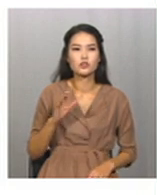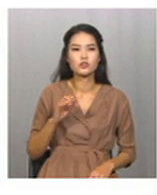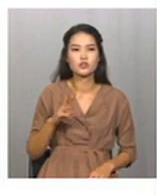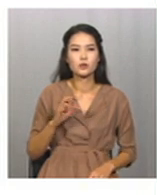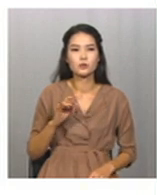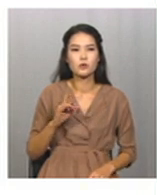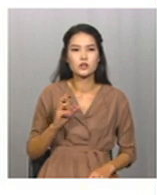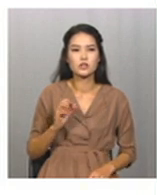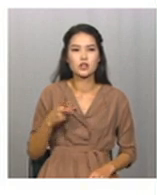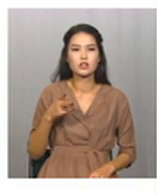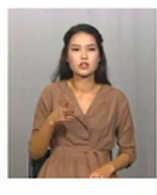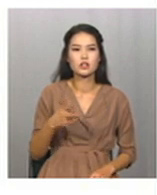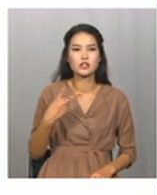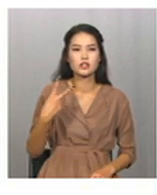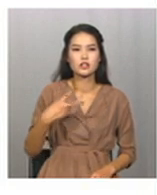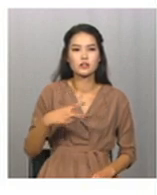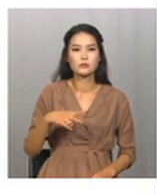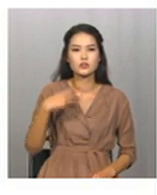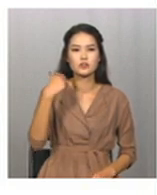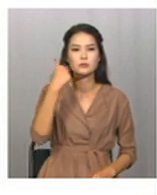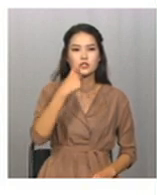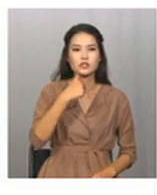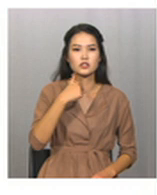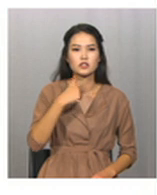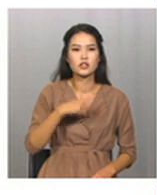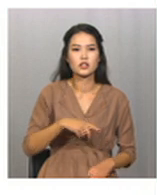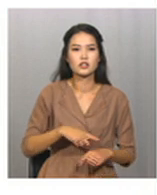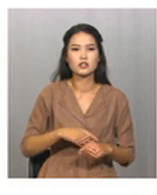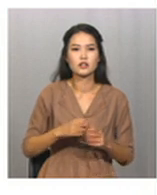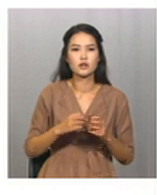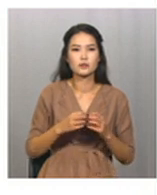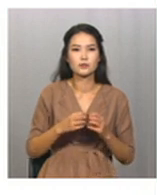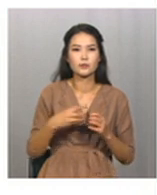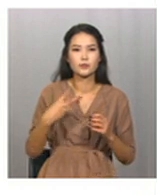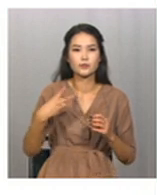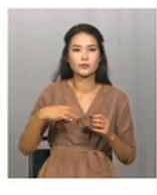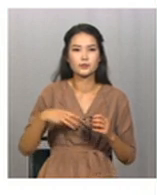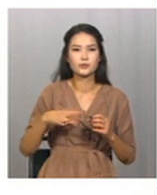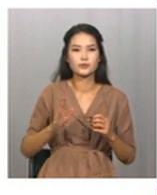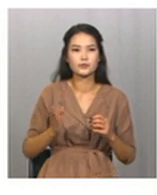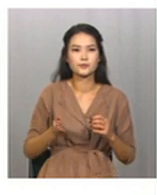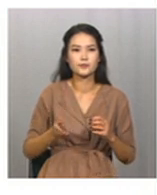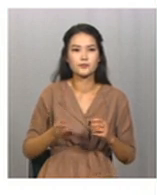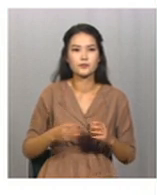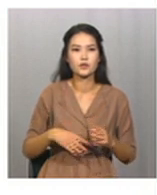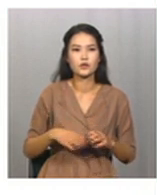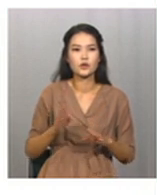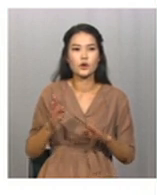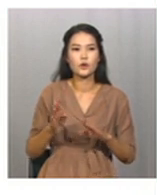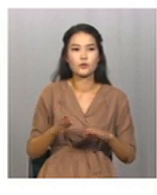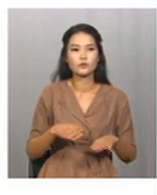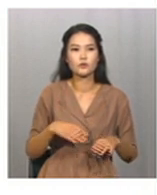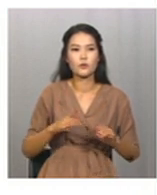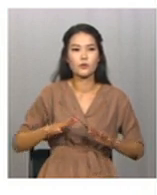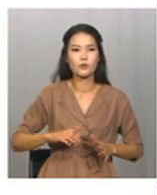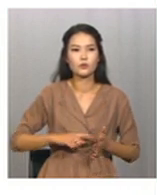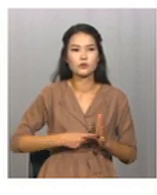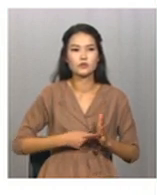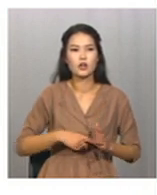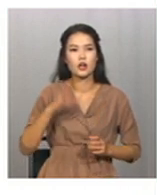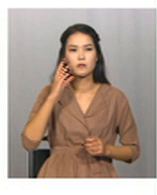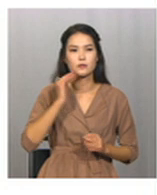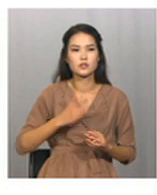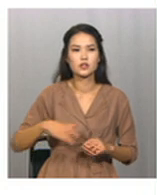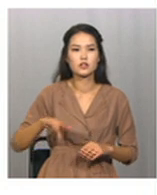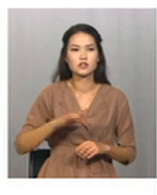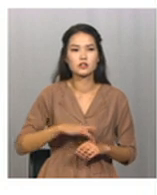14 желтоқсан 2020 жыл сағат 10:30. Өткізу орны